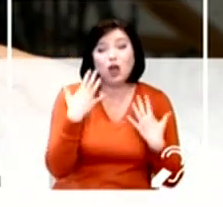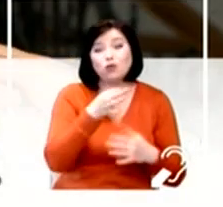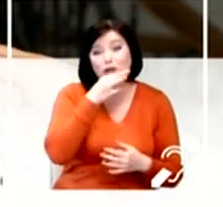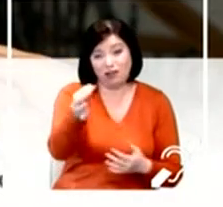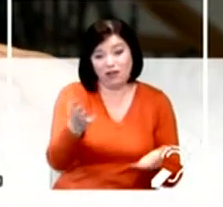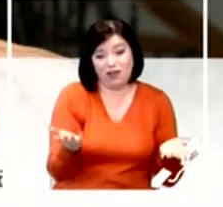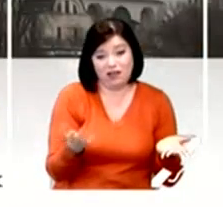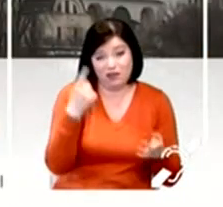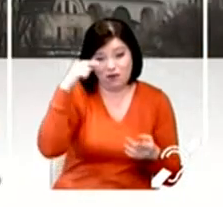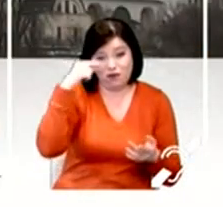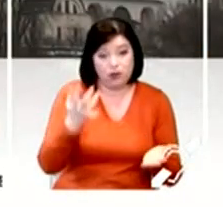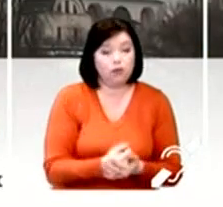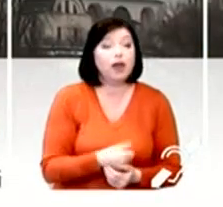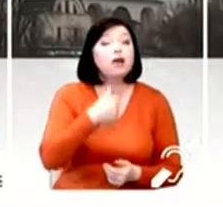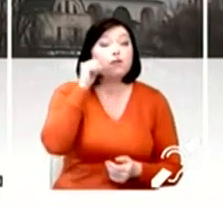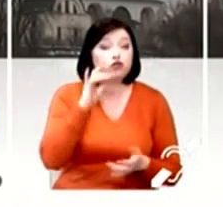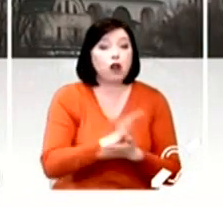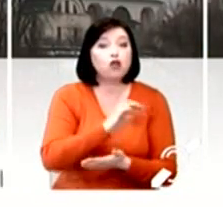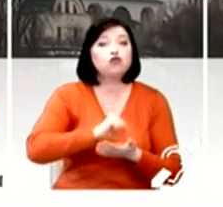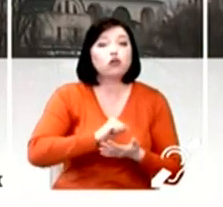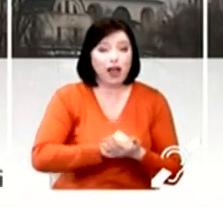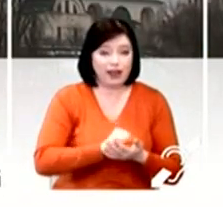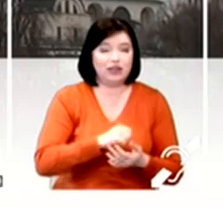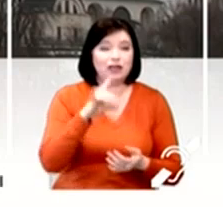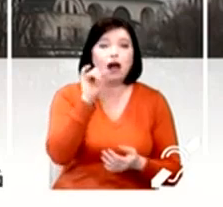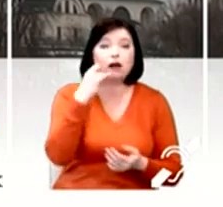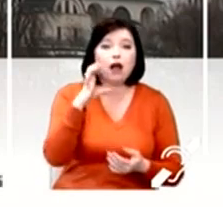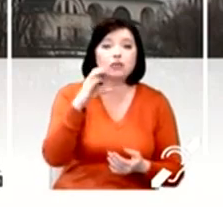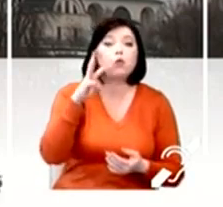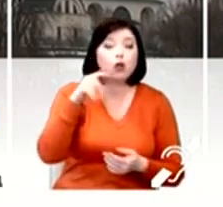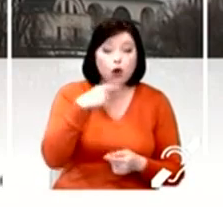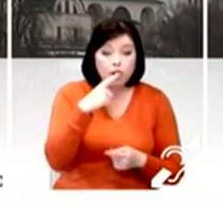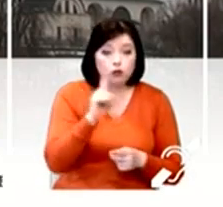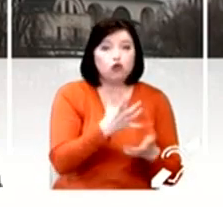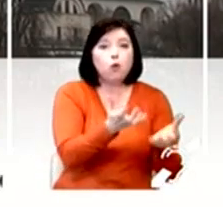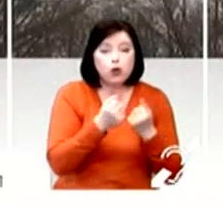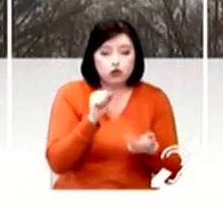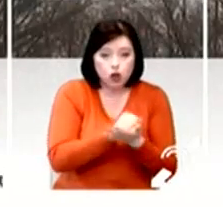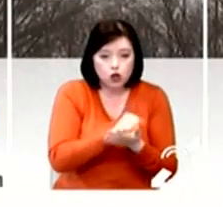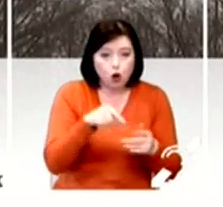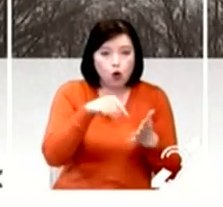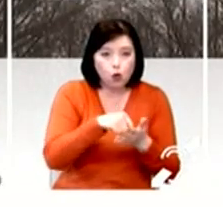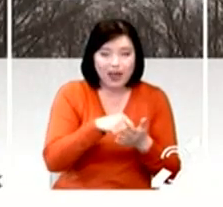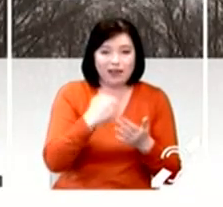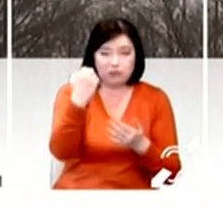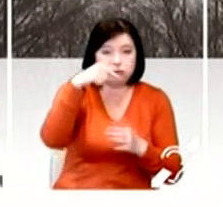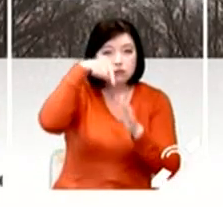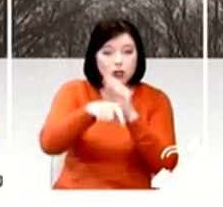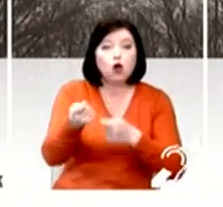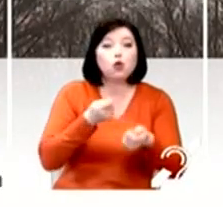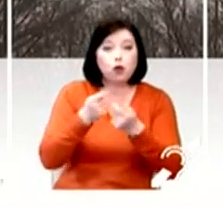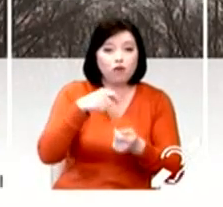întrebare. Mai sunt alte întrebări? Ieri, jurnaliștii de la RISE Moldova au anunțat că au intrat în posesia unui document din culisele